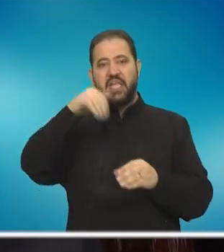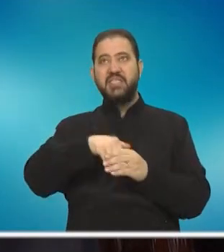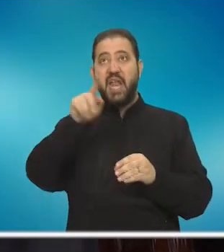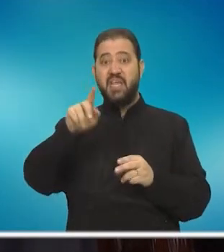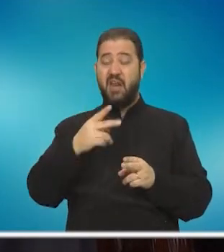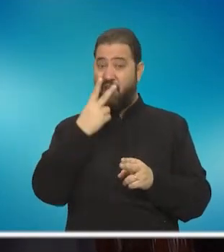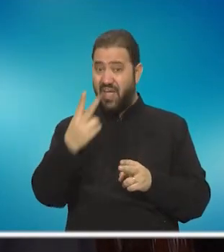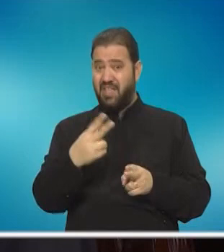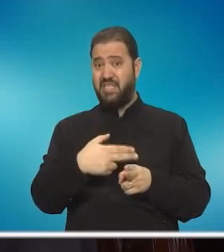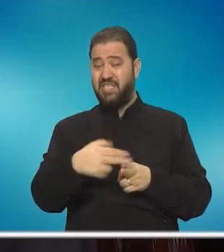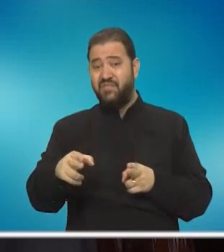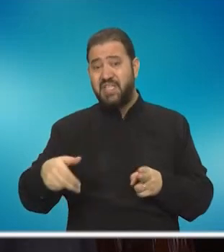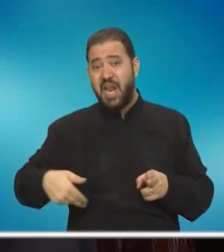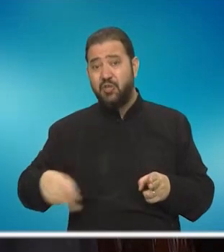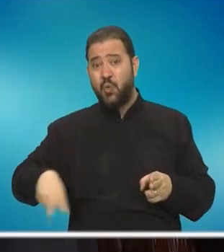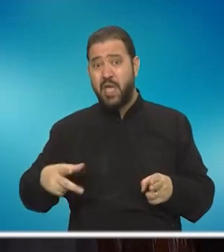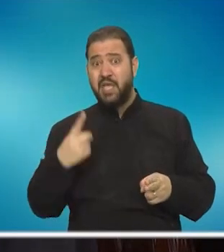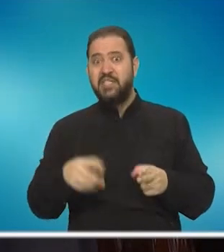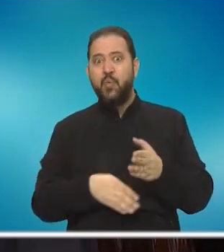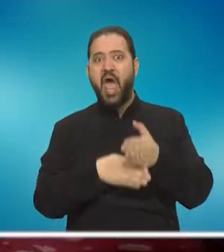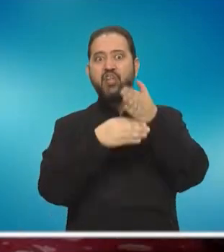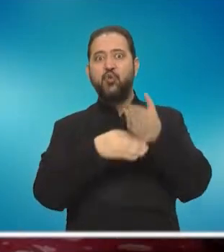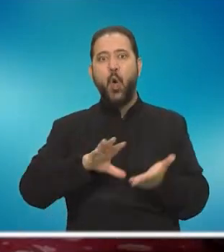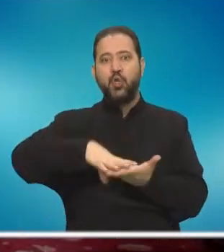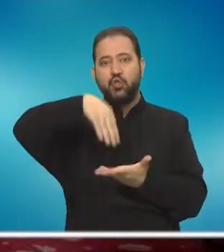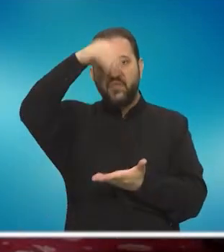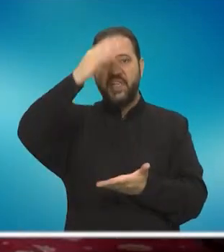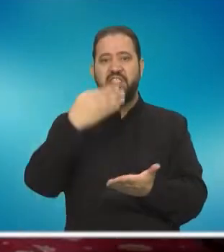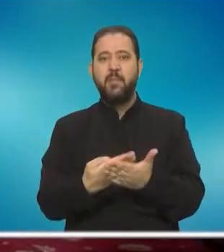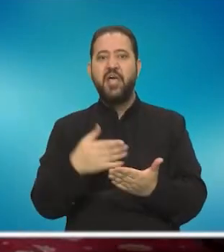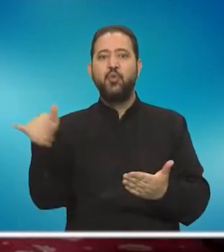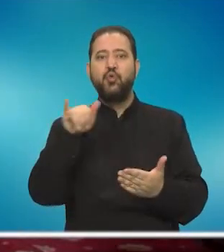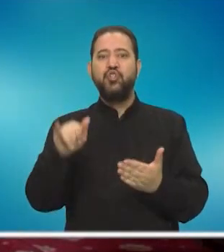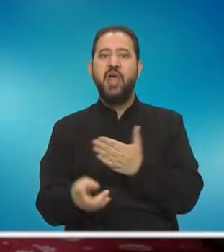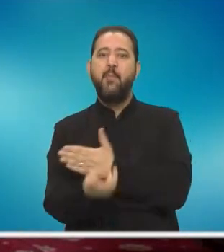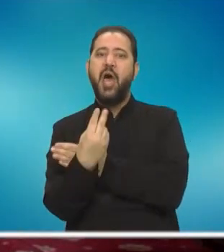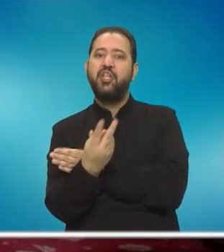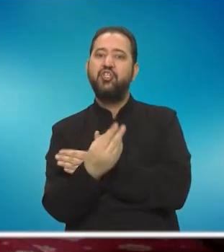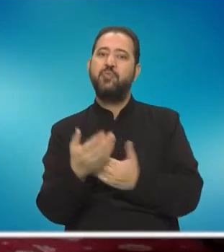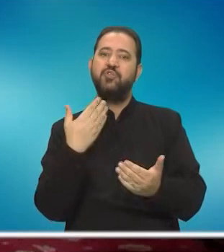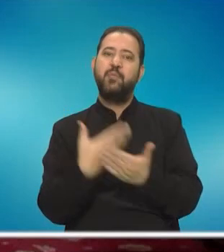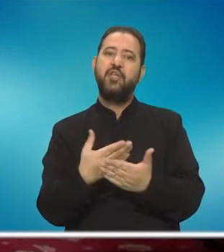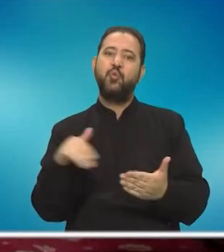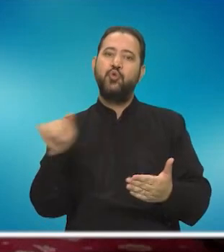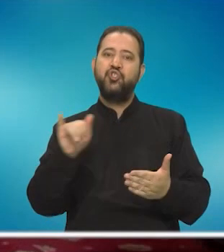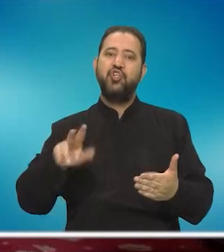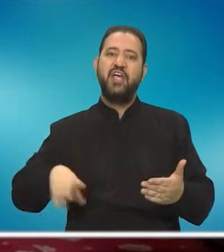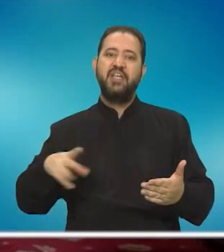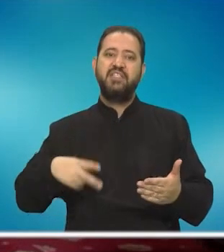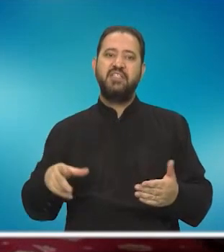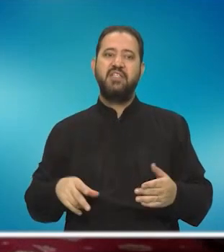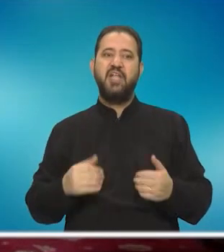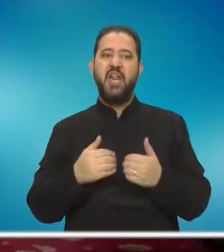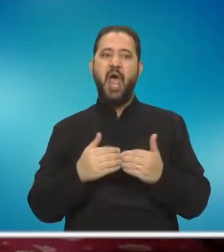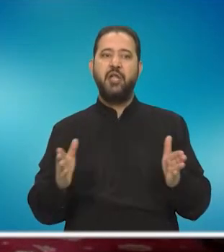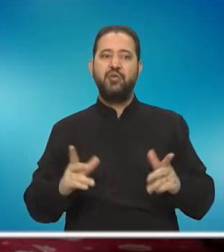este un coagulant duhovnicesc pentru cei care participă și pentru cei care sunt